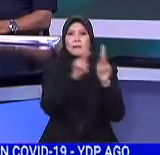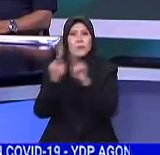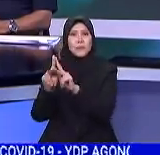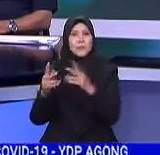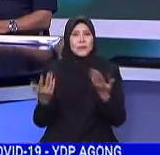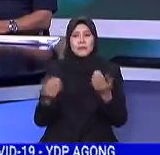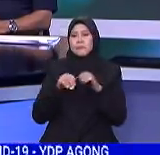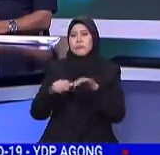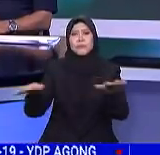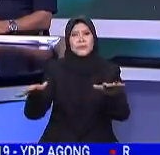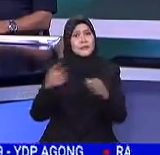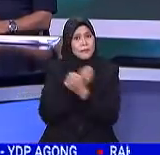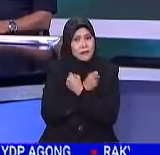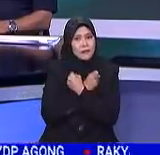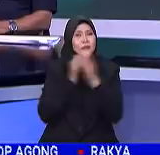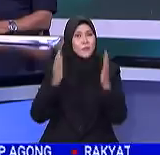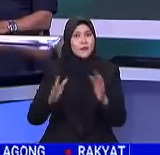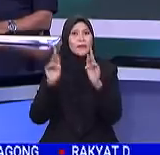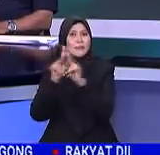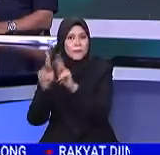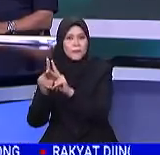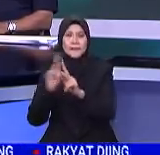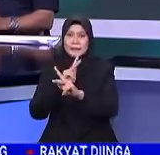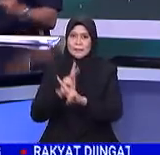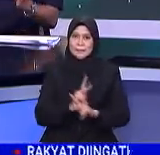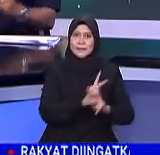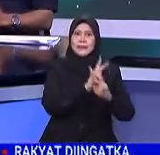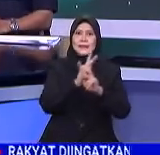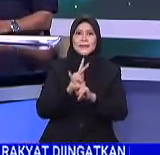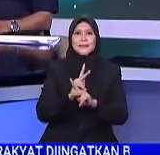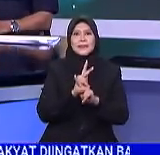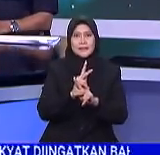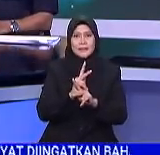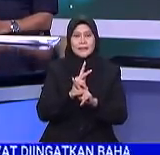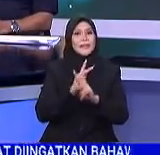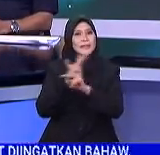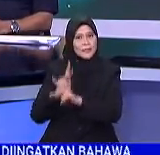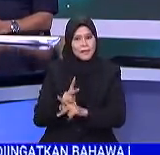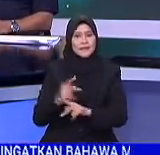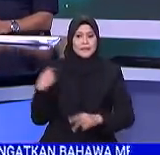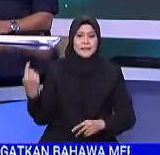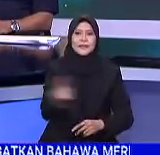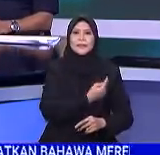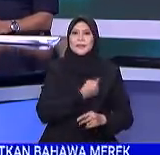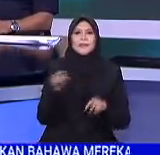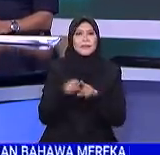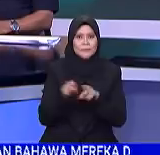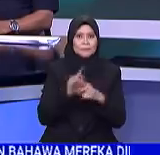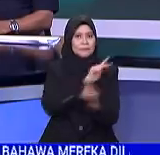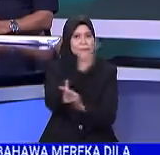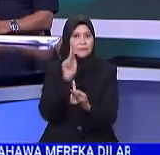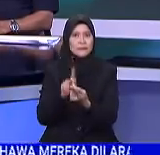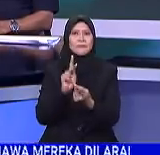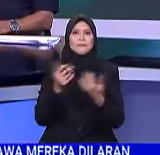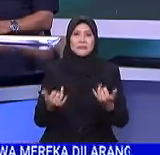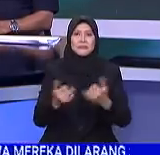kita sayang orang di kampung, jagalah. Cogan kata kita jaga kita ni masih sangat relevan, ya.